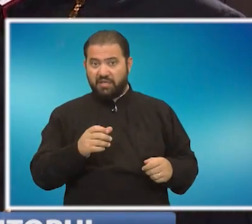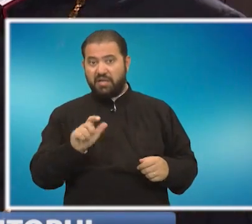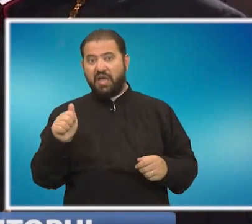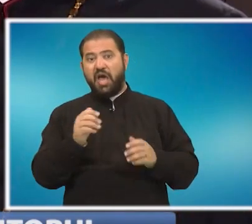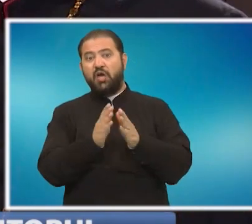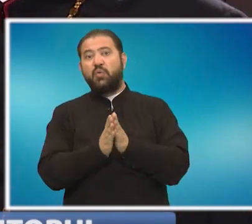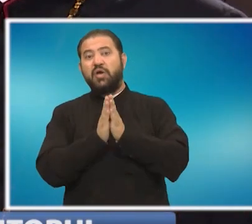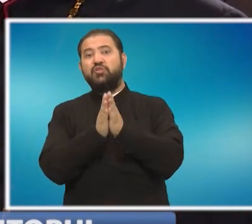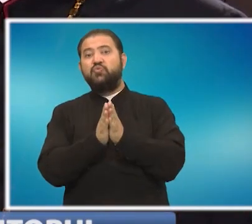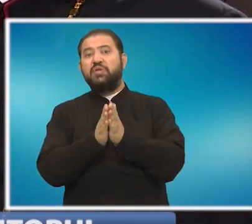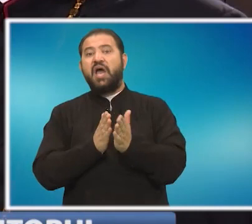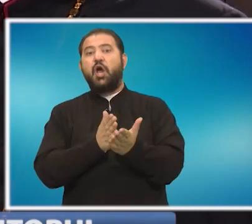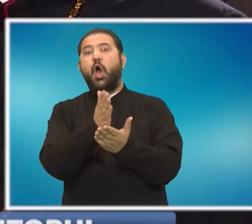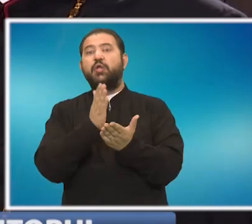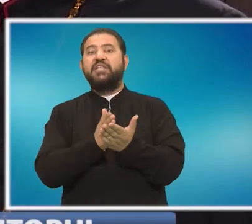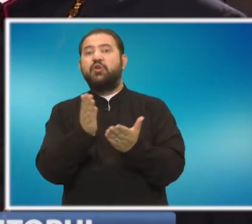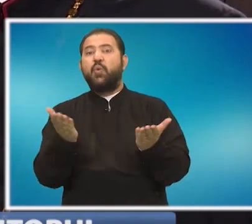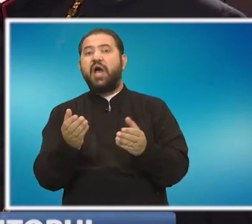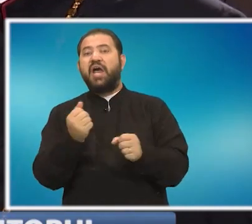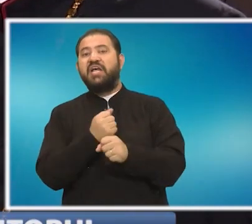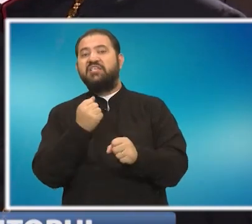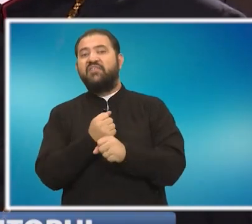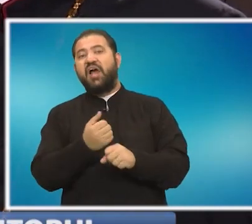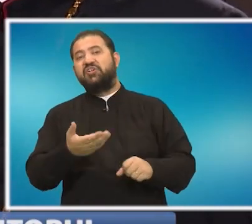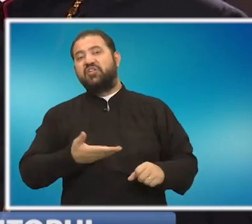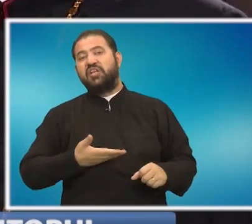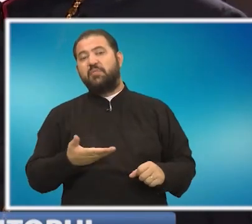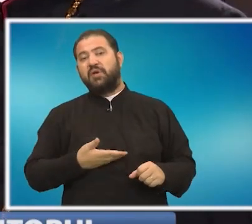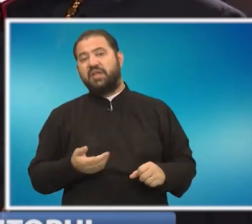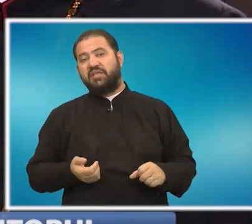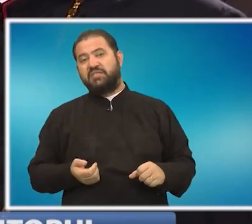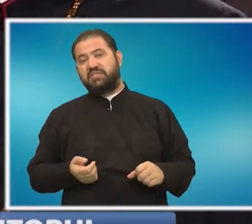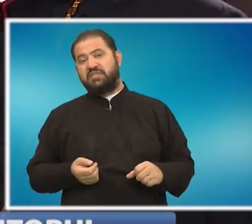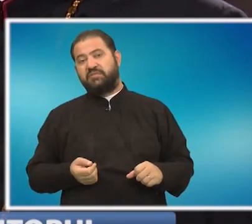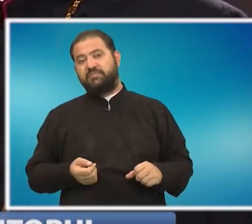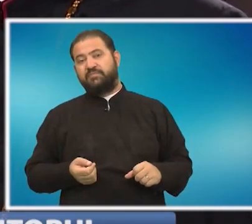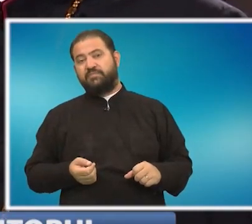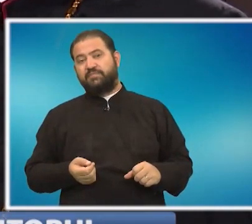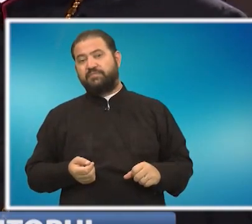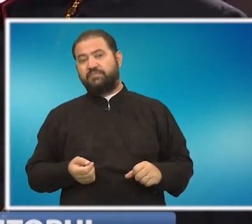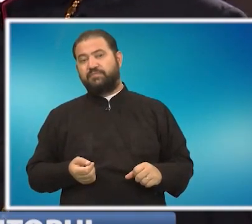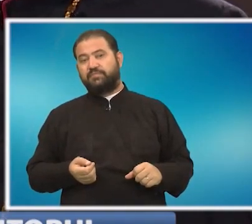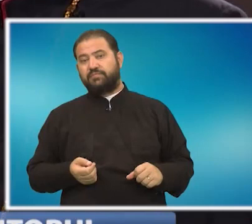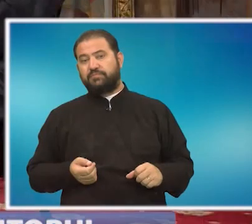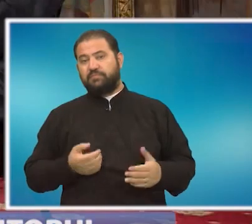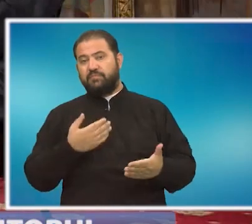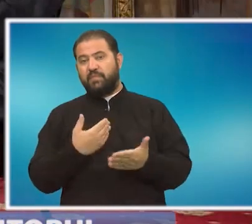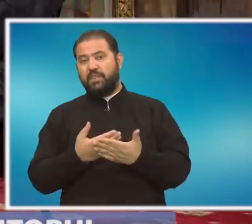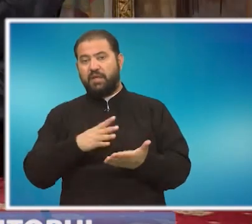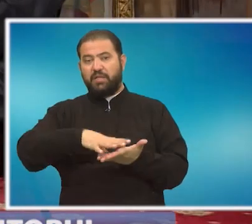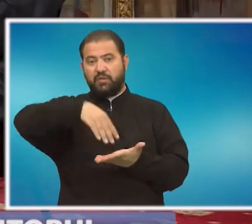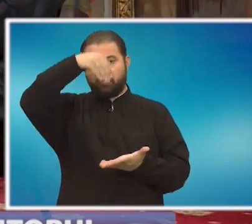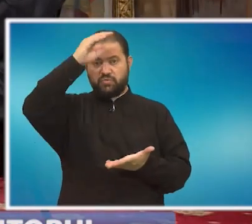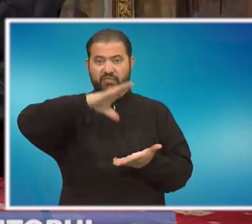acolo la rugăciunea continuă care se face de către părinții catedralei pentru